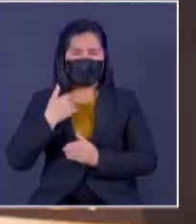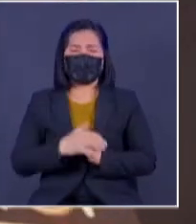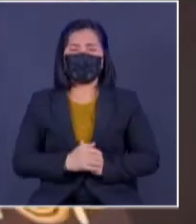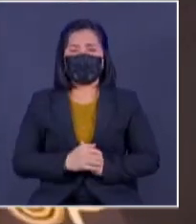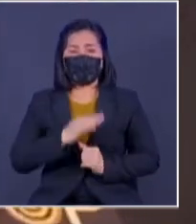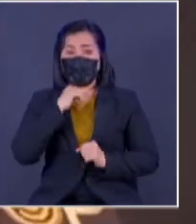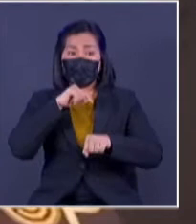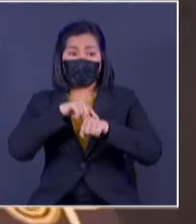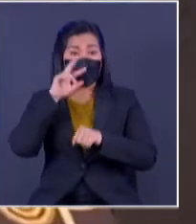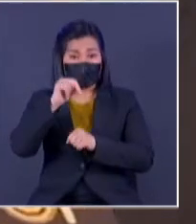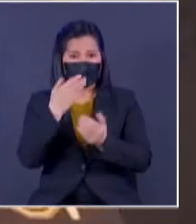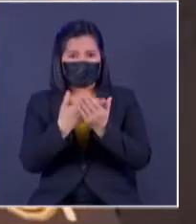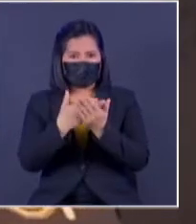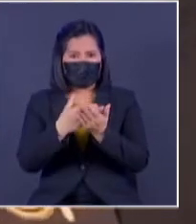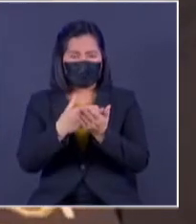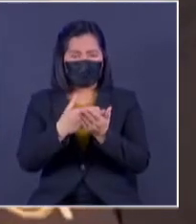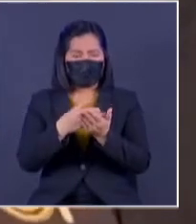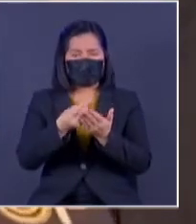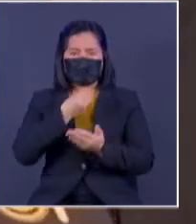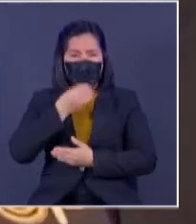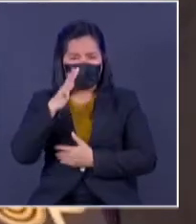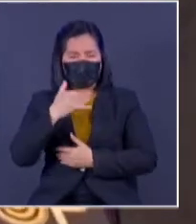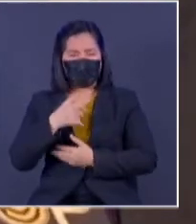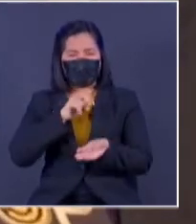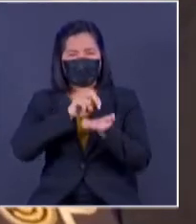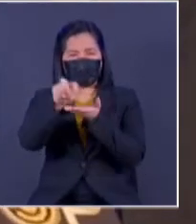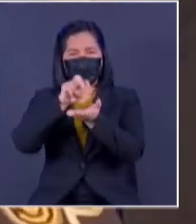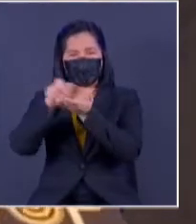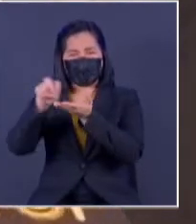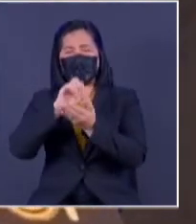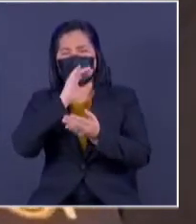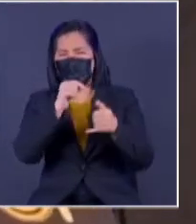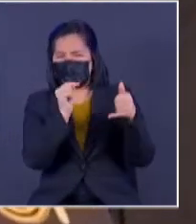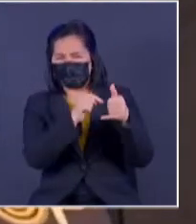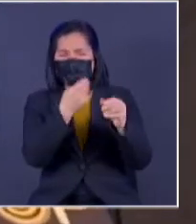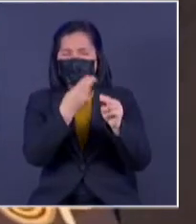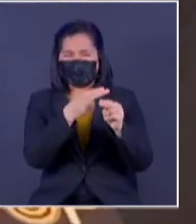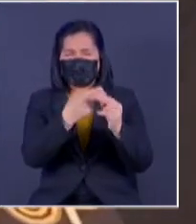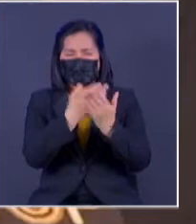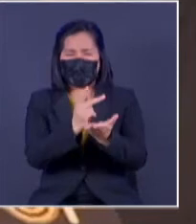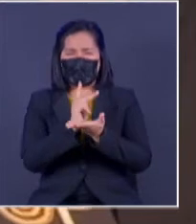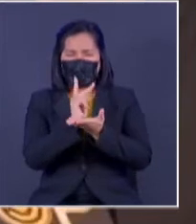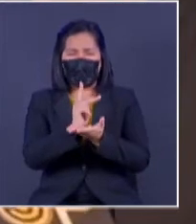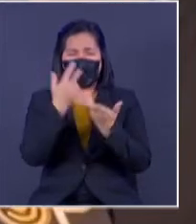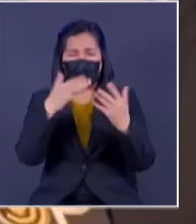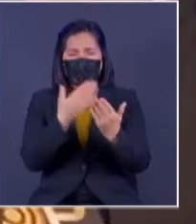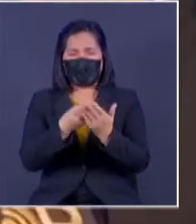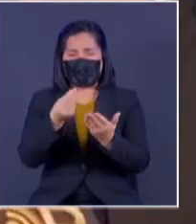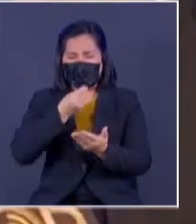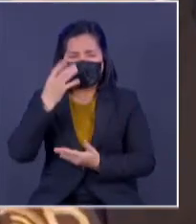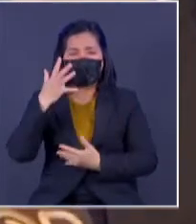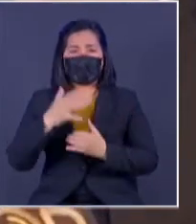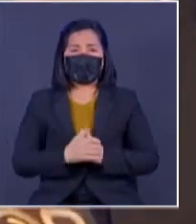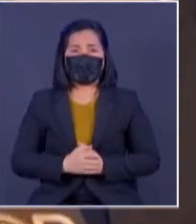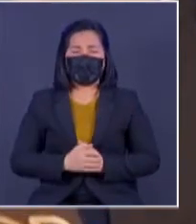ถ้าถึงเวลาแล้วเราไม่ชดใช้ก็จะส่งข้อความไปนะว่าบุคคลผู้นี้กู้ยืมเงินไปแล้วไม่ชดใช้